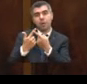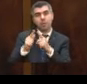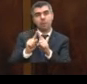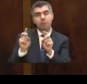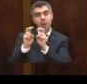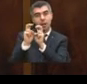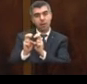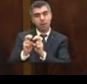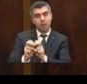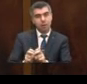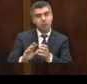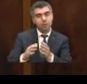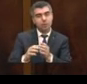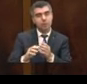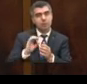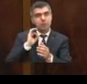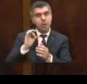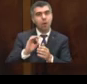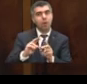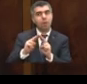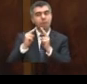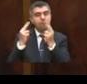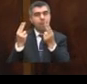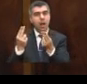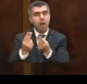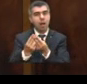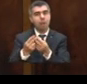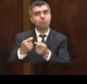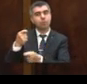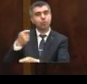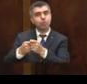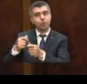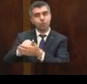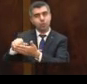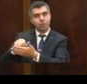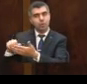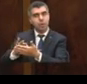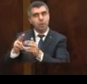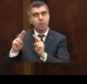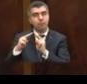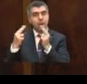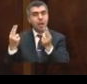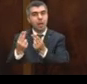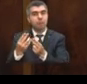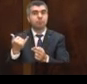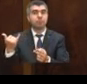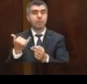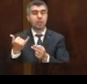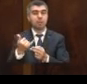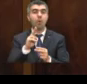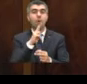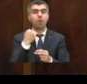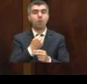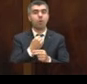معدل النمو وتراجع الطلب الدولي على المنتجات المغربية نتيجة موجة الكساد العالمي غير مسبوقة، فإن الحكومة